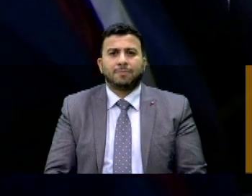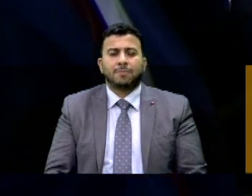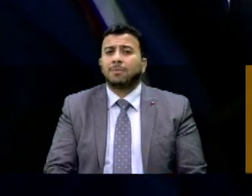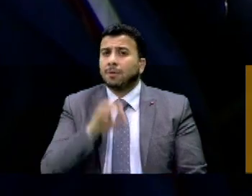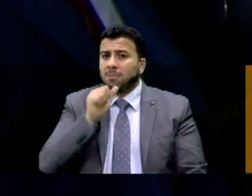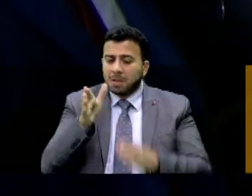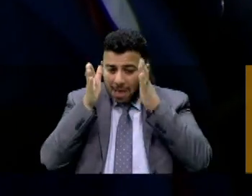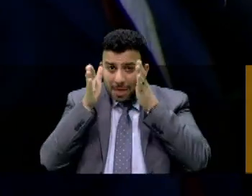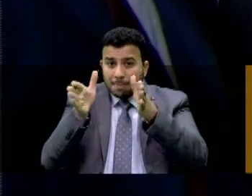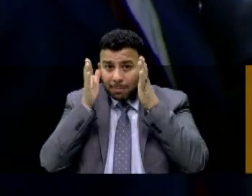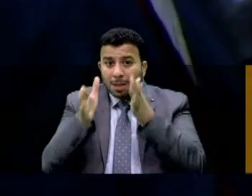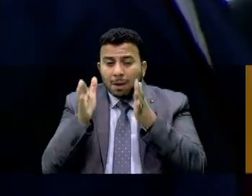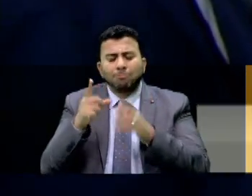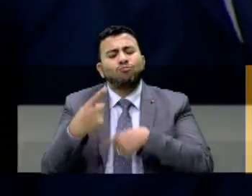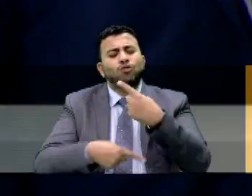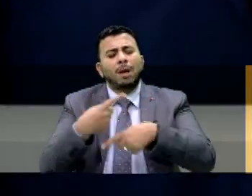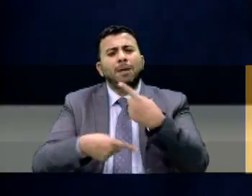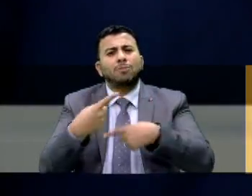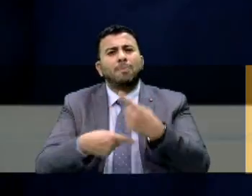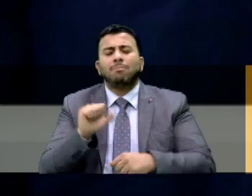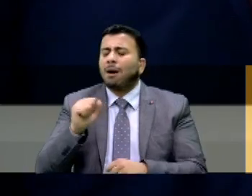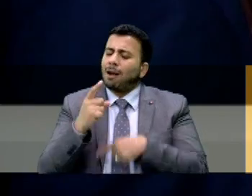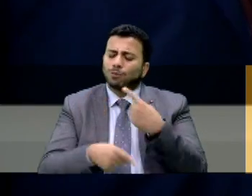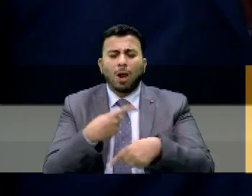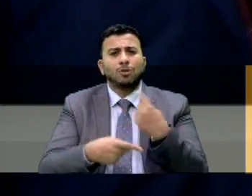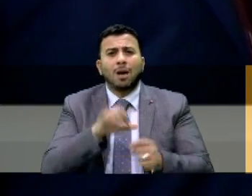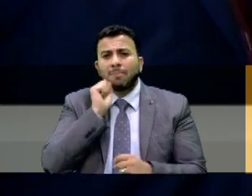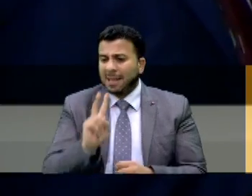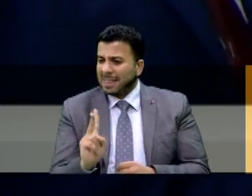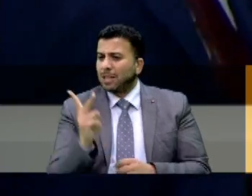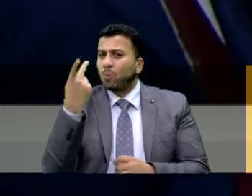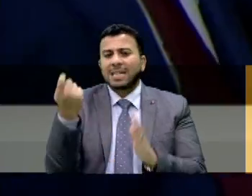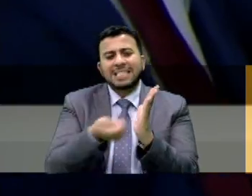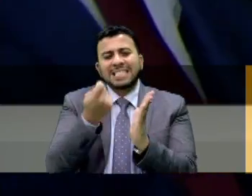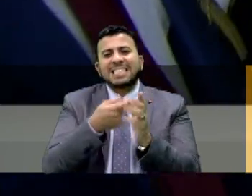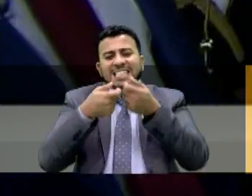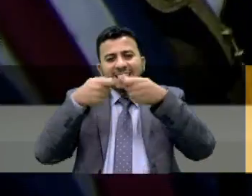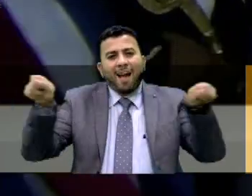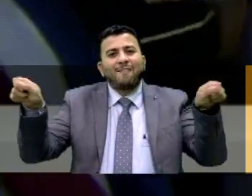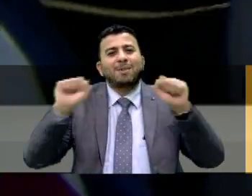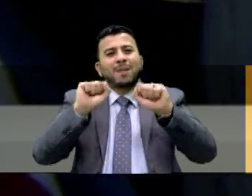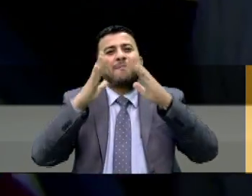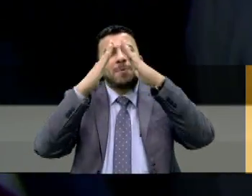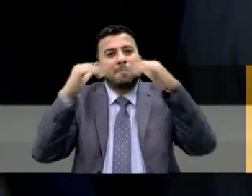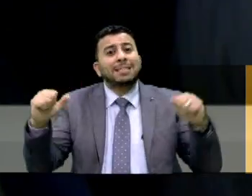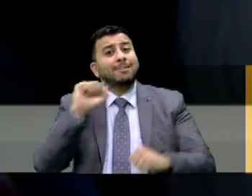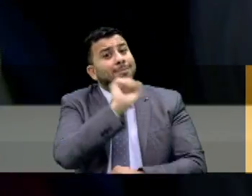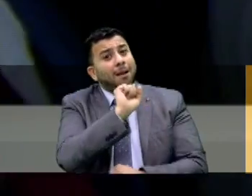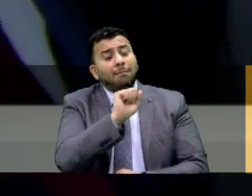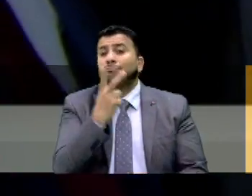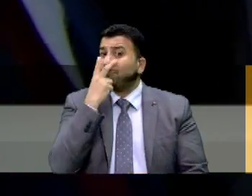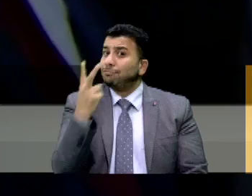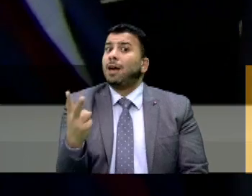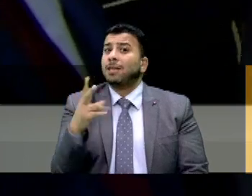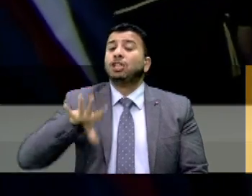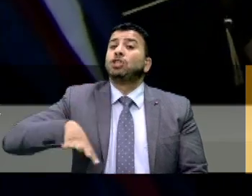في إطار اهتمام سموه ومتابعته المستمرة لتطوير نقابة الصحفيين في جمهورية مصر العربية، شهد